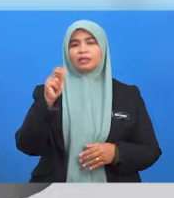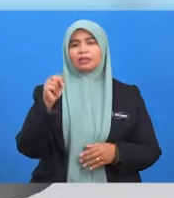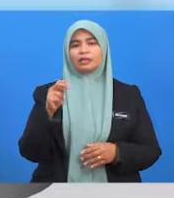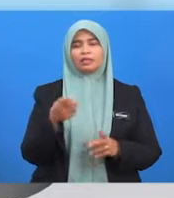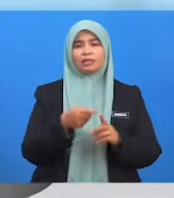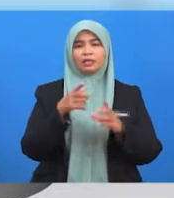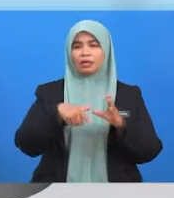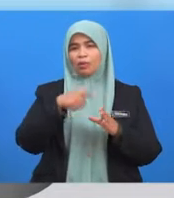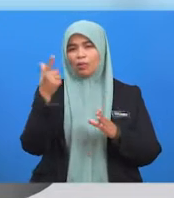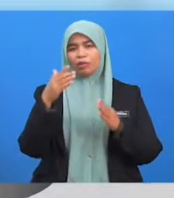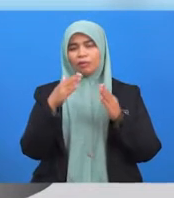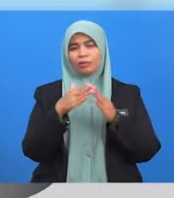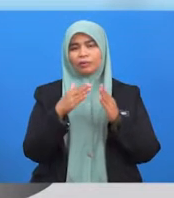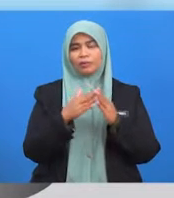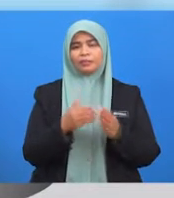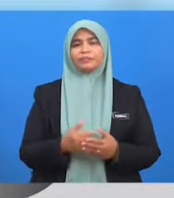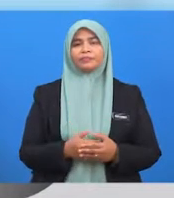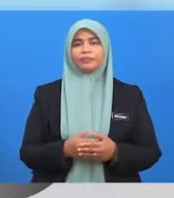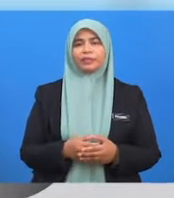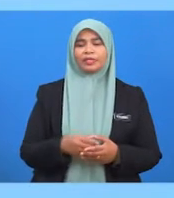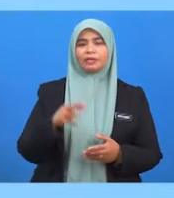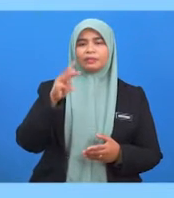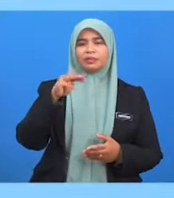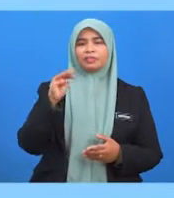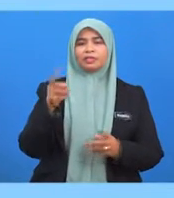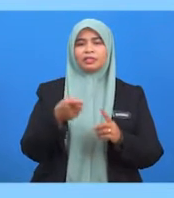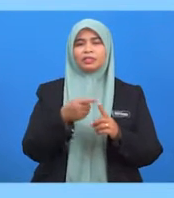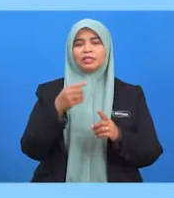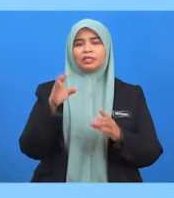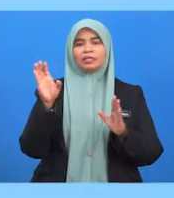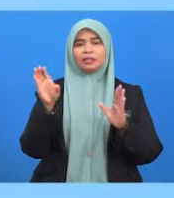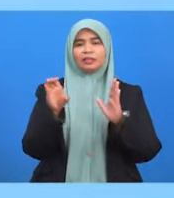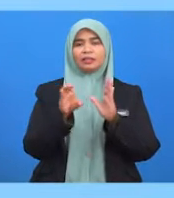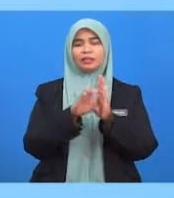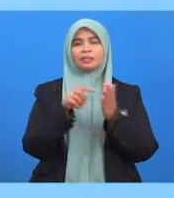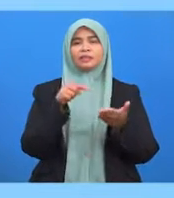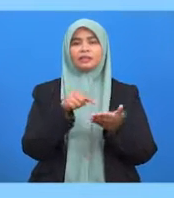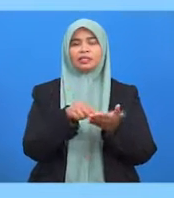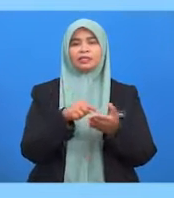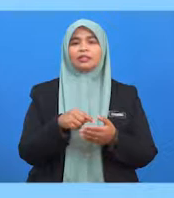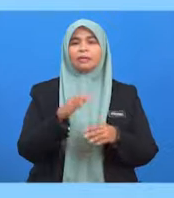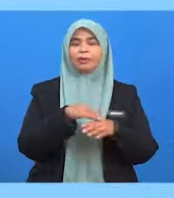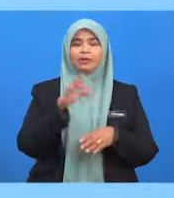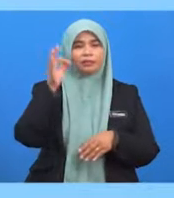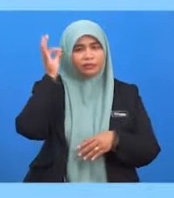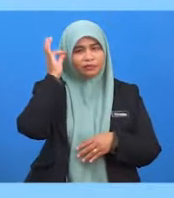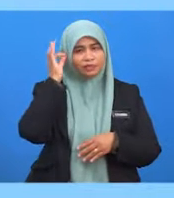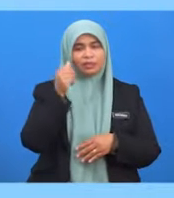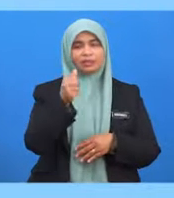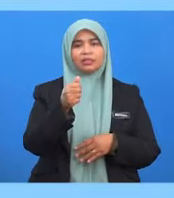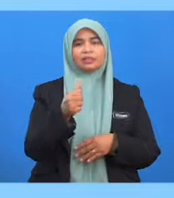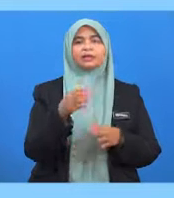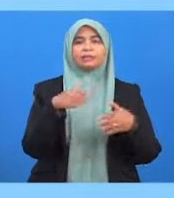dari luar rumah. Murid-murid, daripada gambar ini pula, pada fikiran